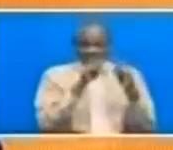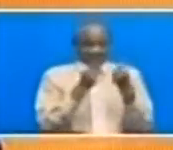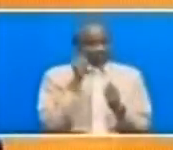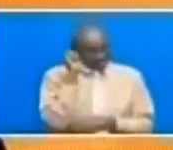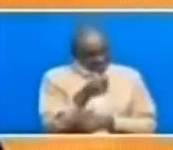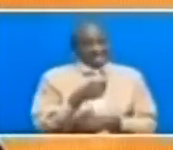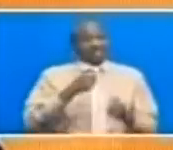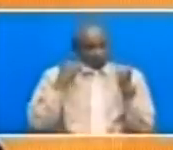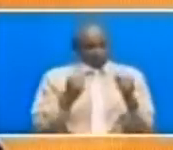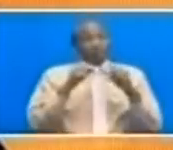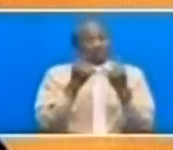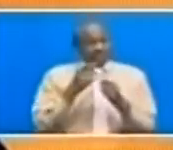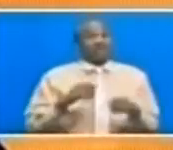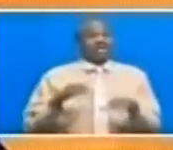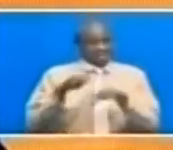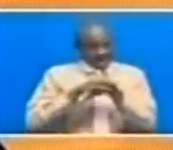Kenya na kikosi dhabiti katika mashindano ya barani